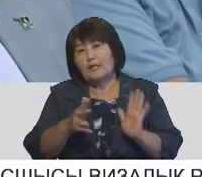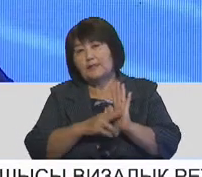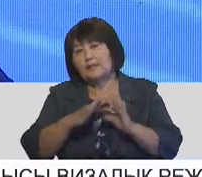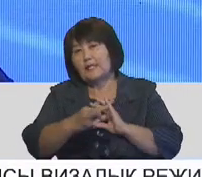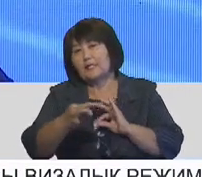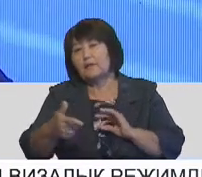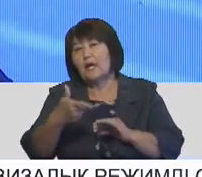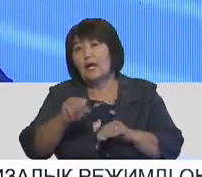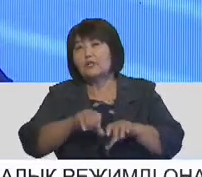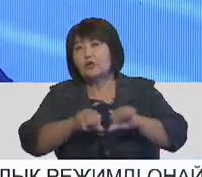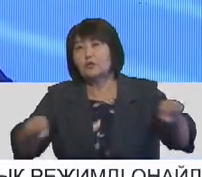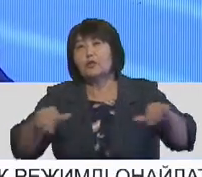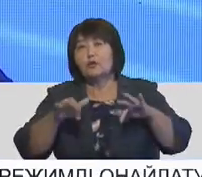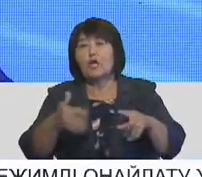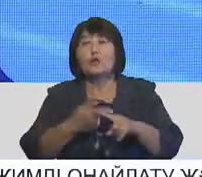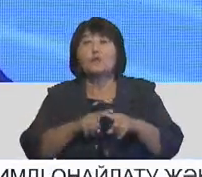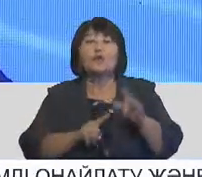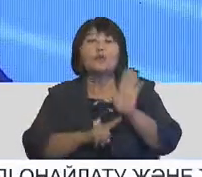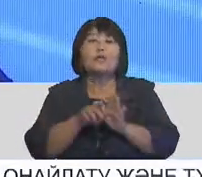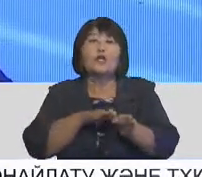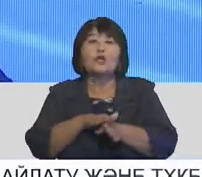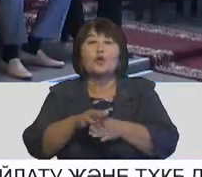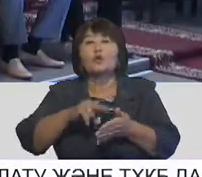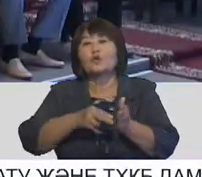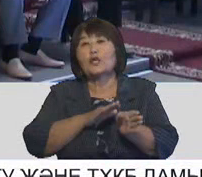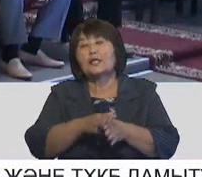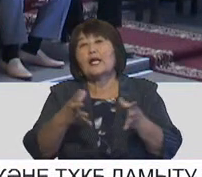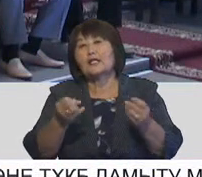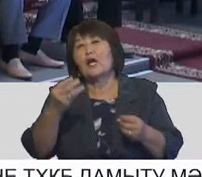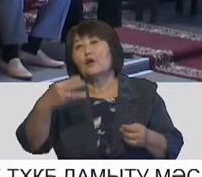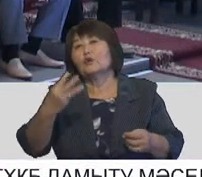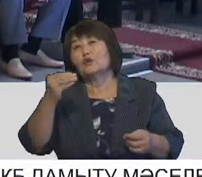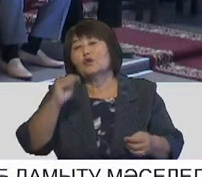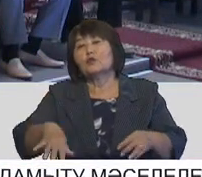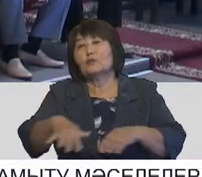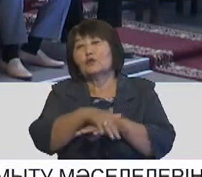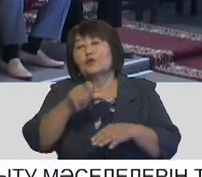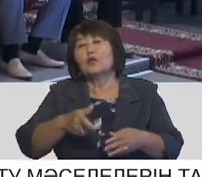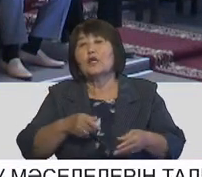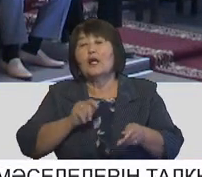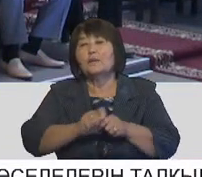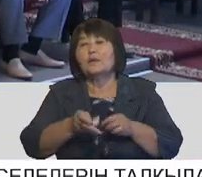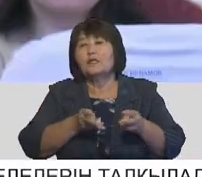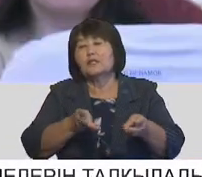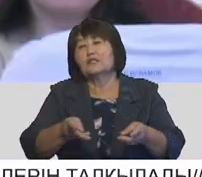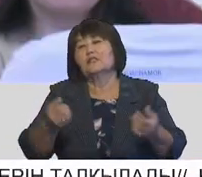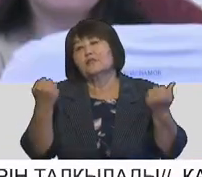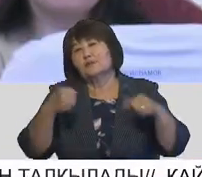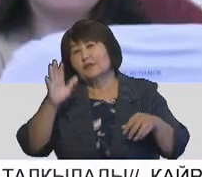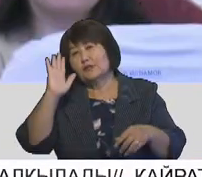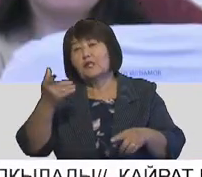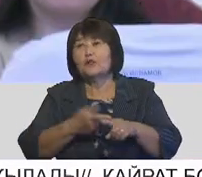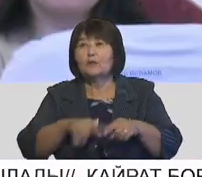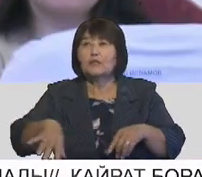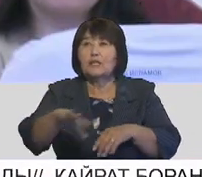мекенге газ құбыры жүргізілуде. Бұл бастама толыққанды жүзеге асса, тағы 33 мың тұрғын отын жағып күл шығару машақатынан құтылады. Жиында